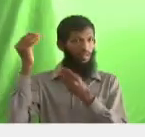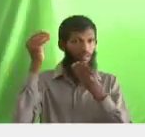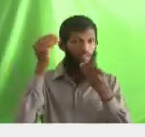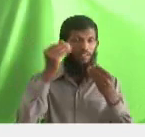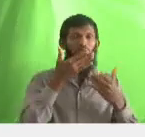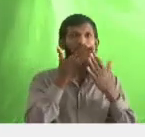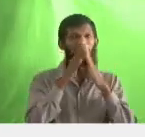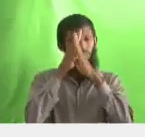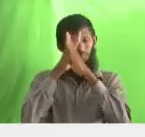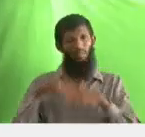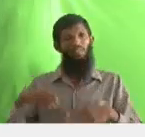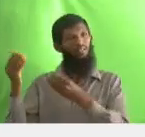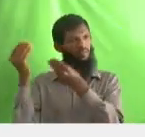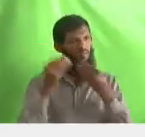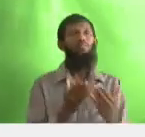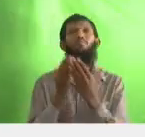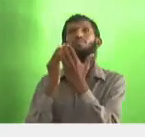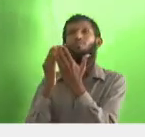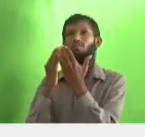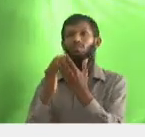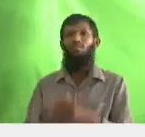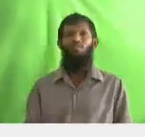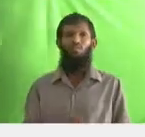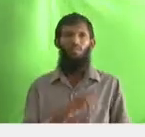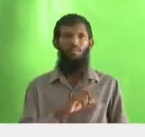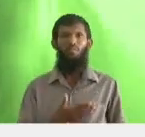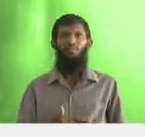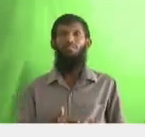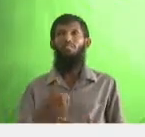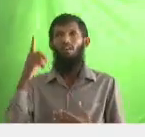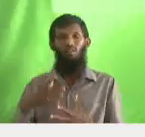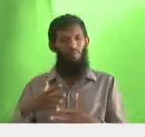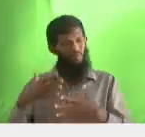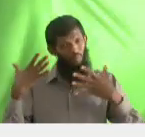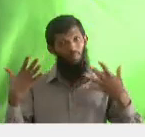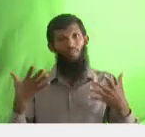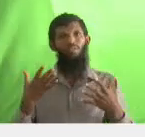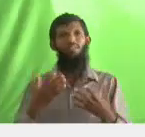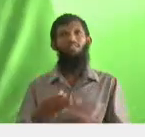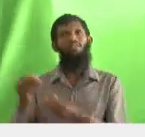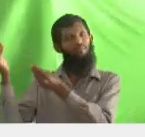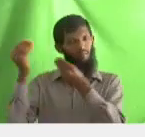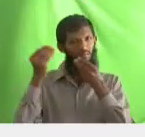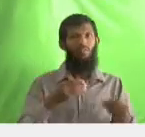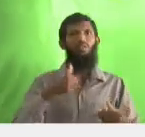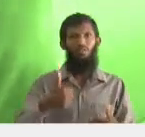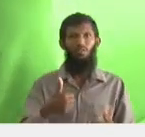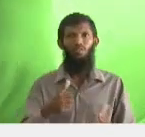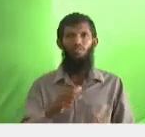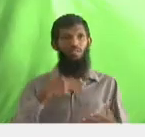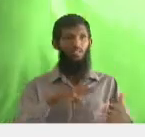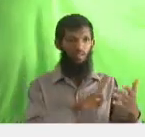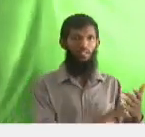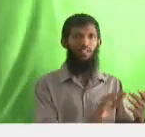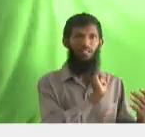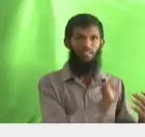the messenger, in order for us to recognize the biggest favor of Allah upon us, which is the fact that we belong to the ummah